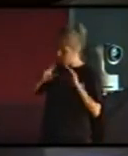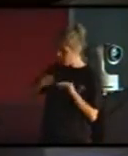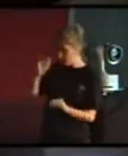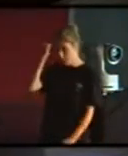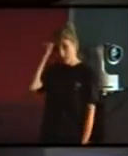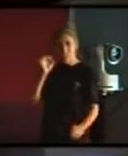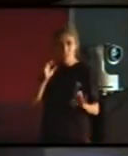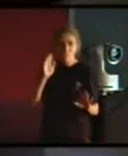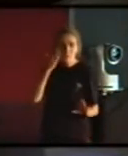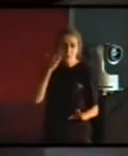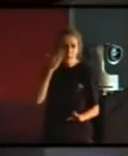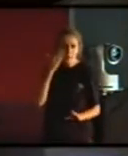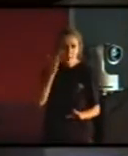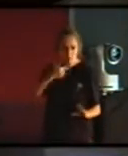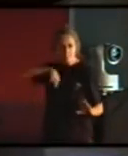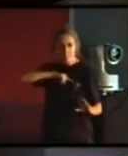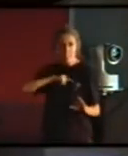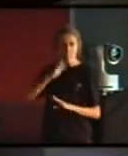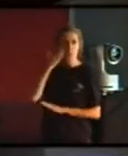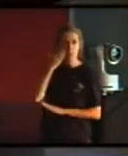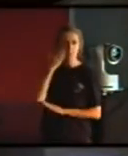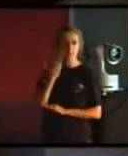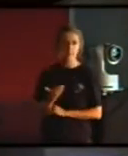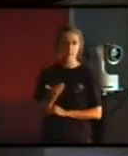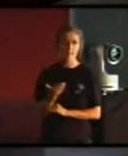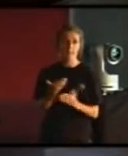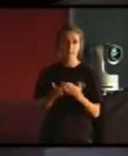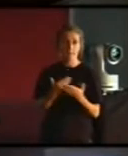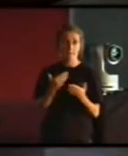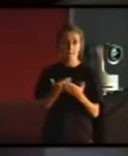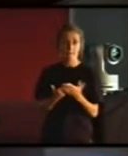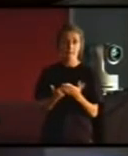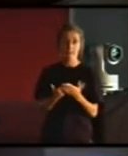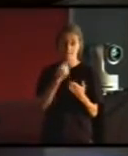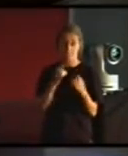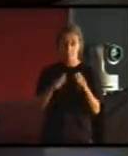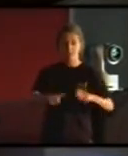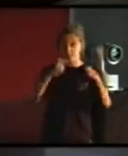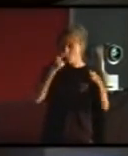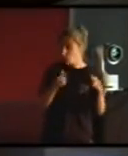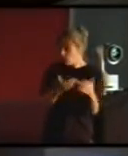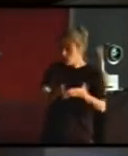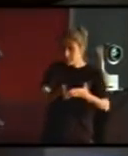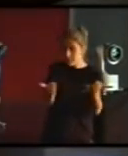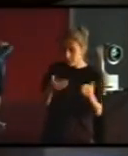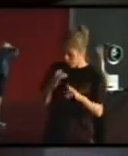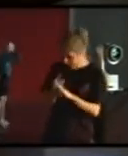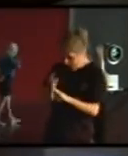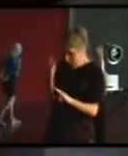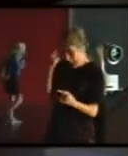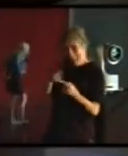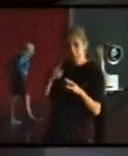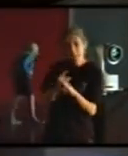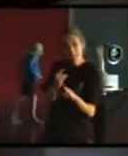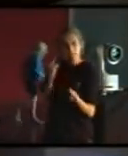connu en Europe. Et donc, on retrouve quand même ça, cette confrontation de deux extrêmes, le bâtiment ordinaire et la grande histoire. Donc, quand on porte